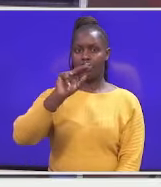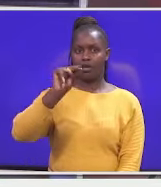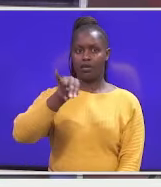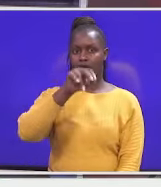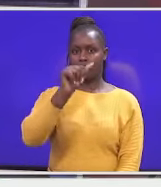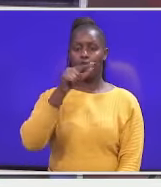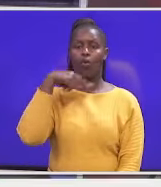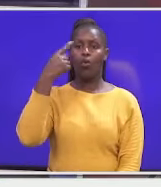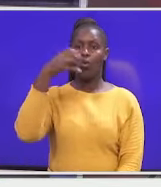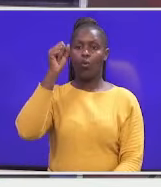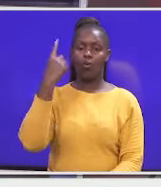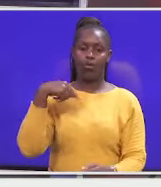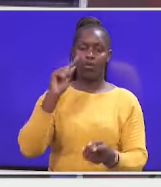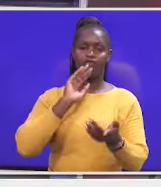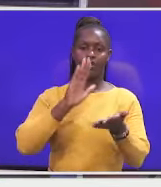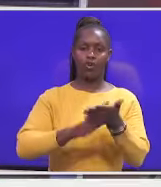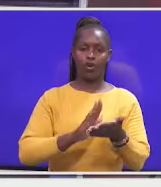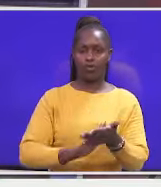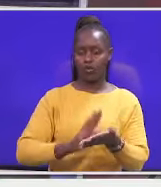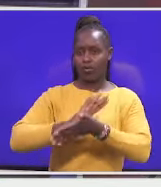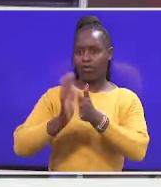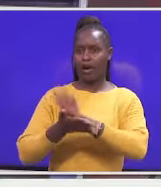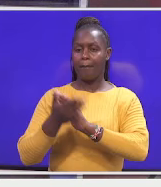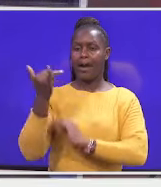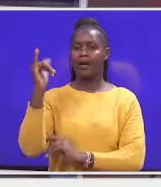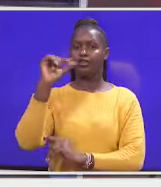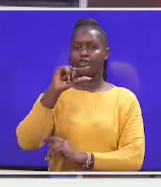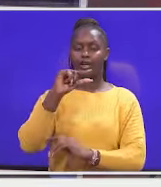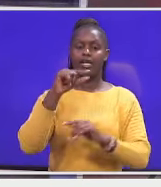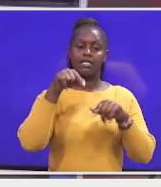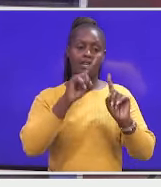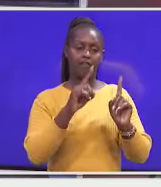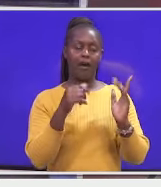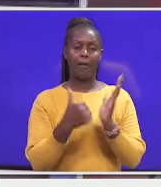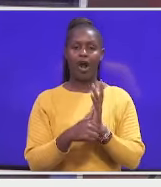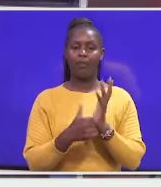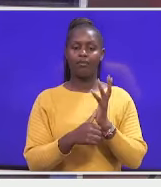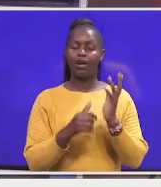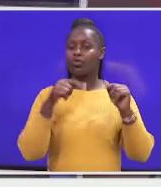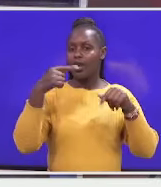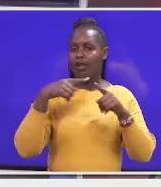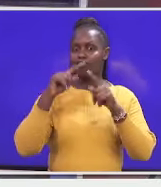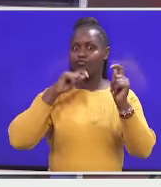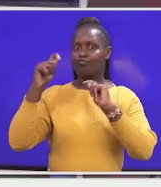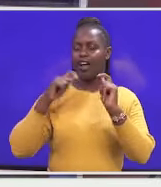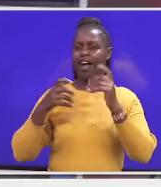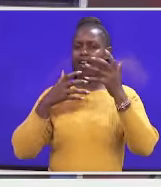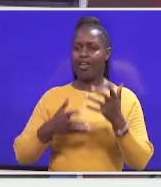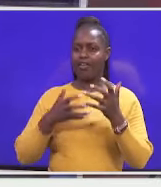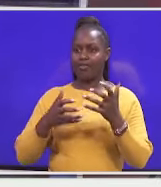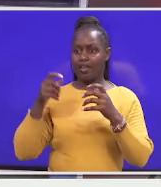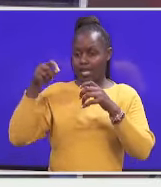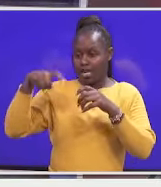aliyependekezwa kwa Inspector General wa polisi alikuwa na wakati mgumu mbele ya kamati ya pamoja ya bunge la seneti na bunge la kitaifa